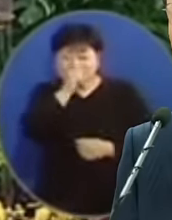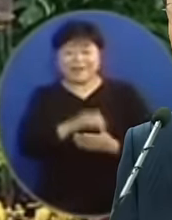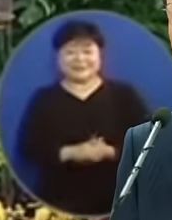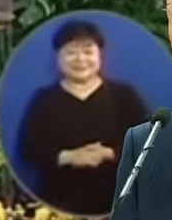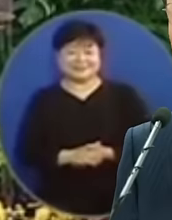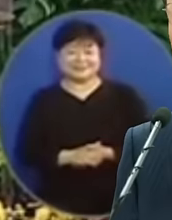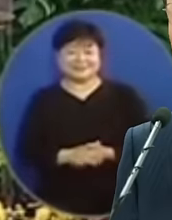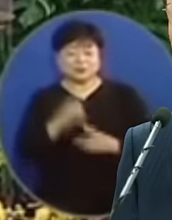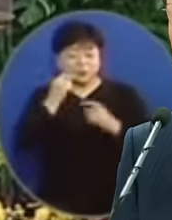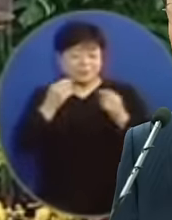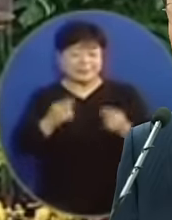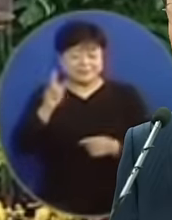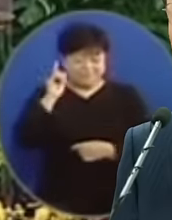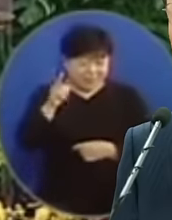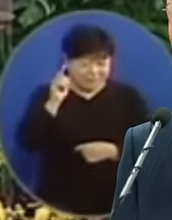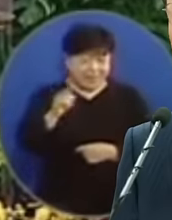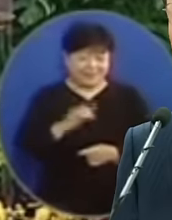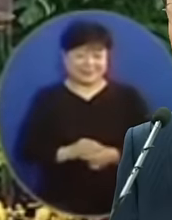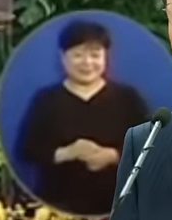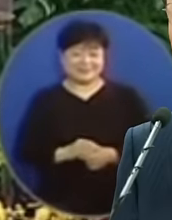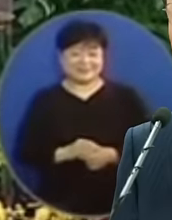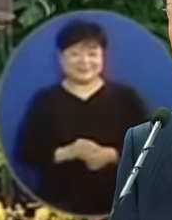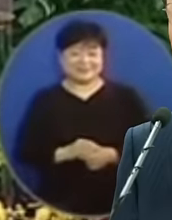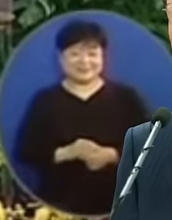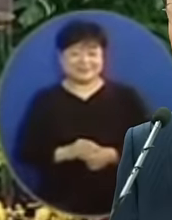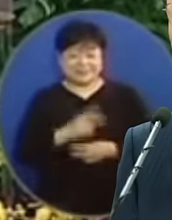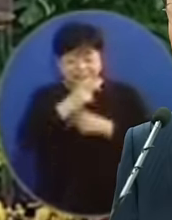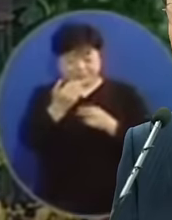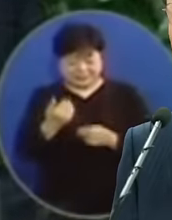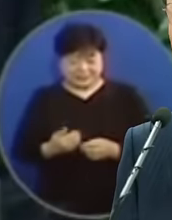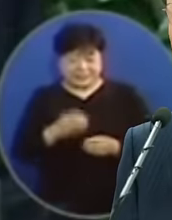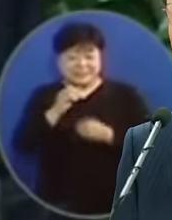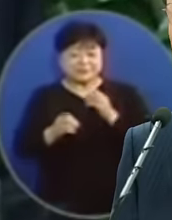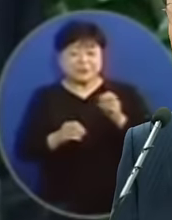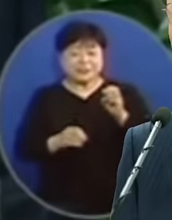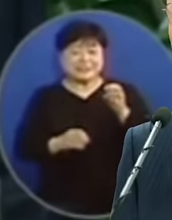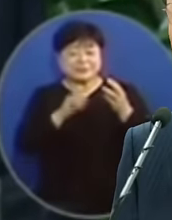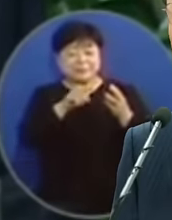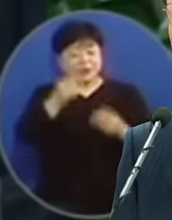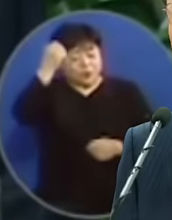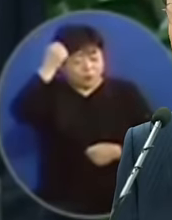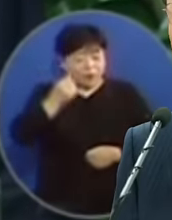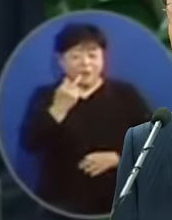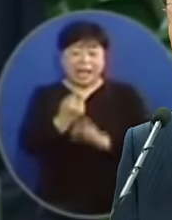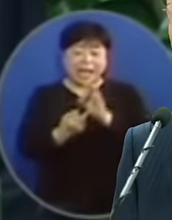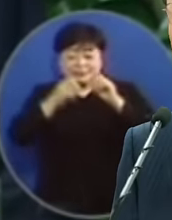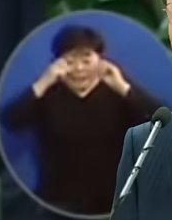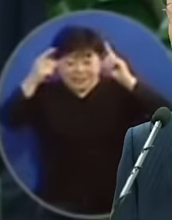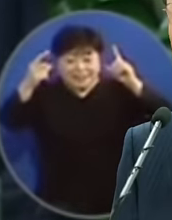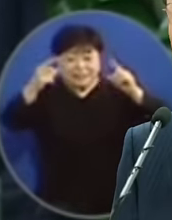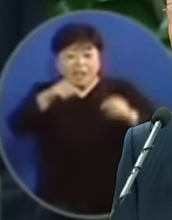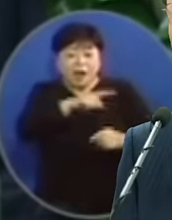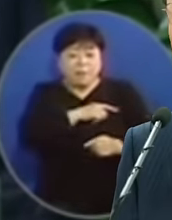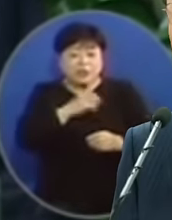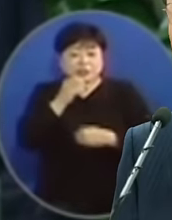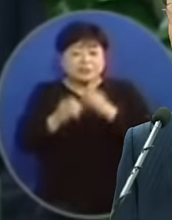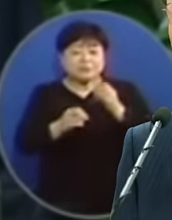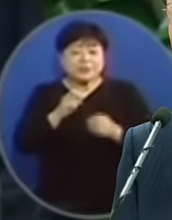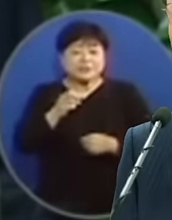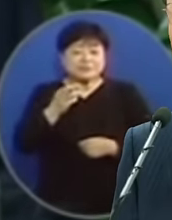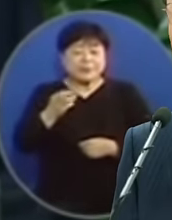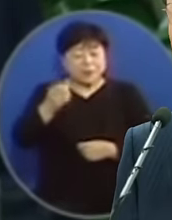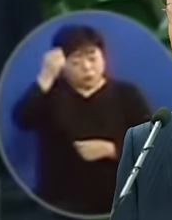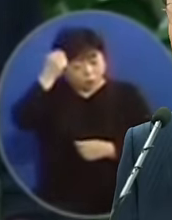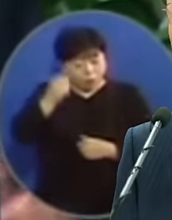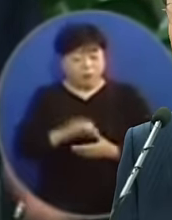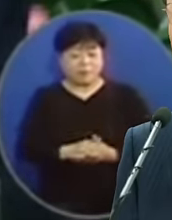모릅니다. 저는 매일같이 잠들기 전에 시편 23편을 외우고 아침에 깨어나면 제일 먼저 시편 23편을